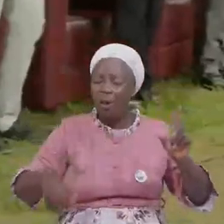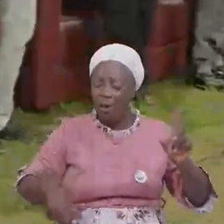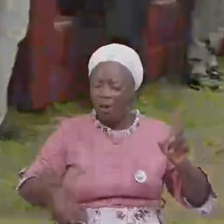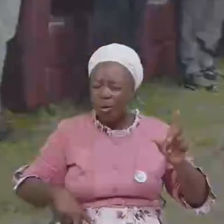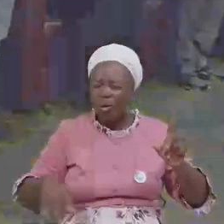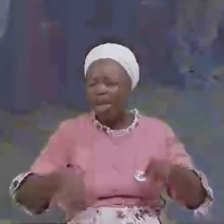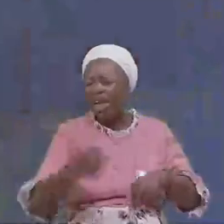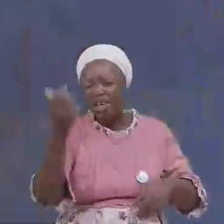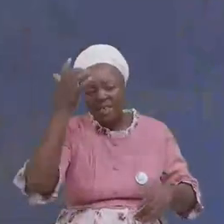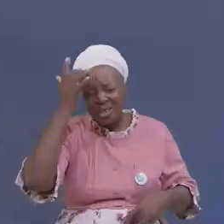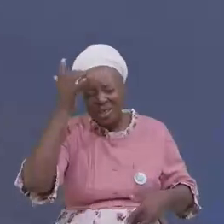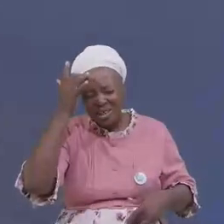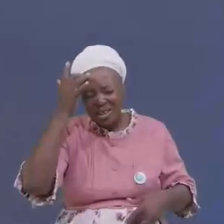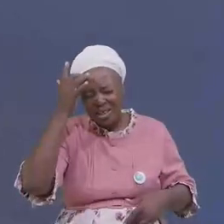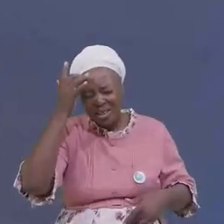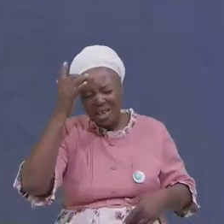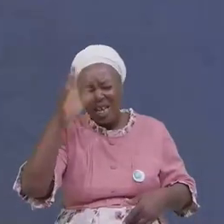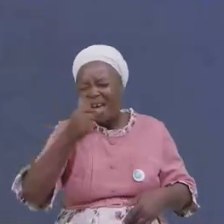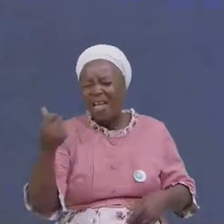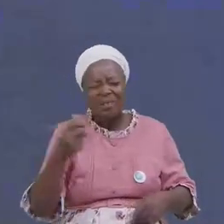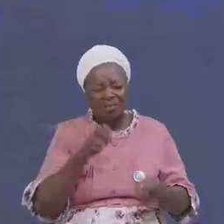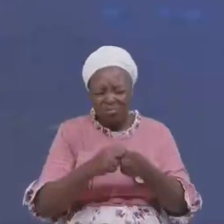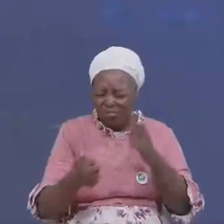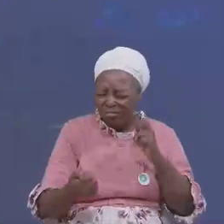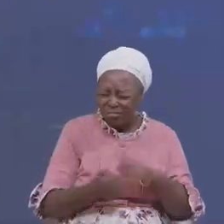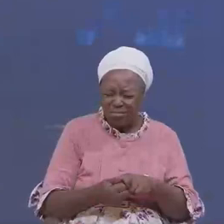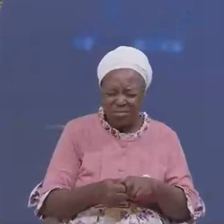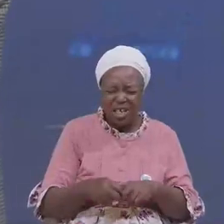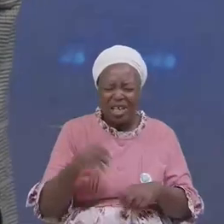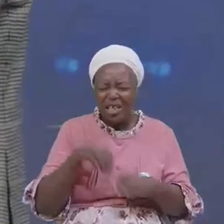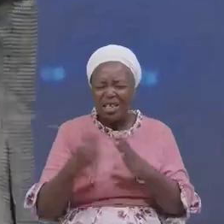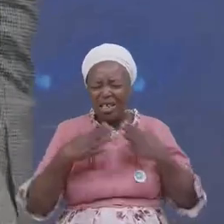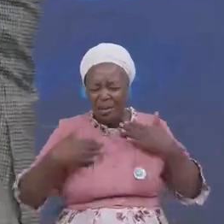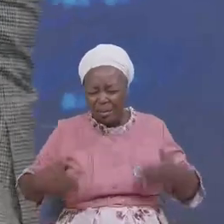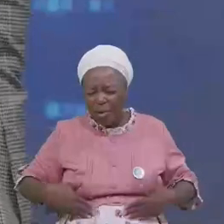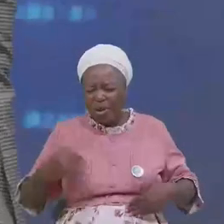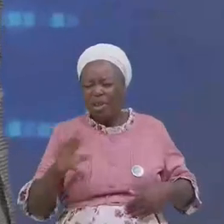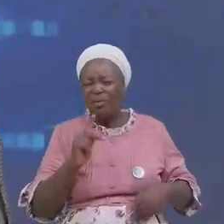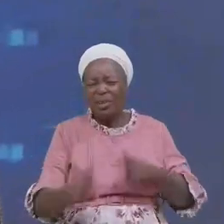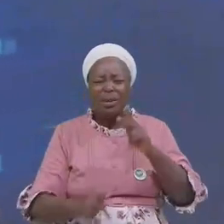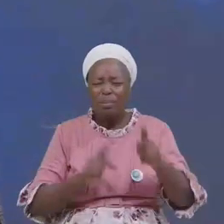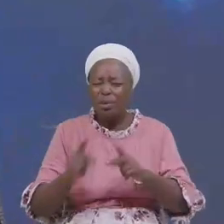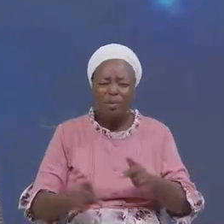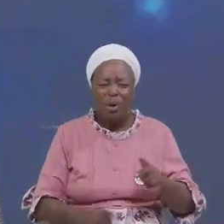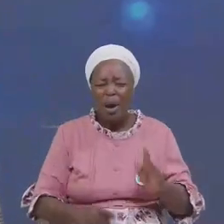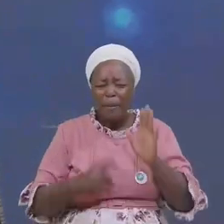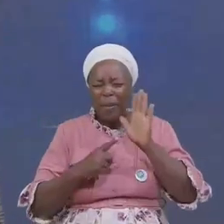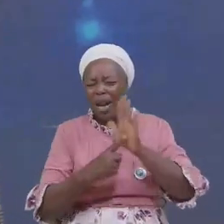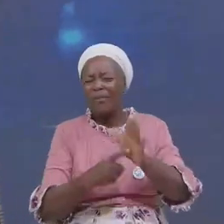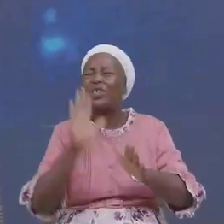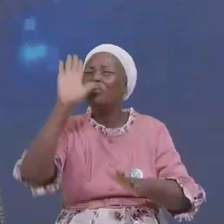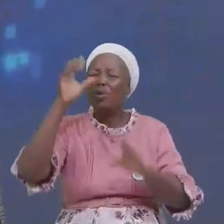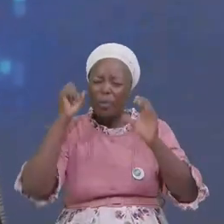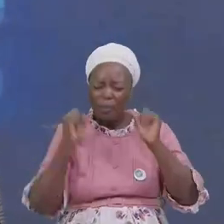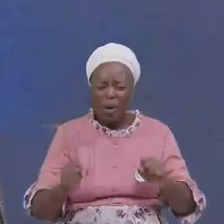Toute maladie, toute infirmité dans les corps du peuple. Manifeste ta